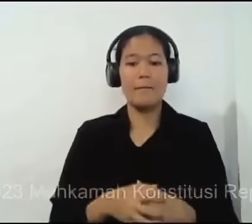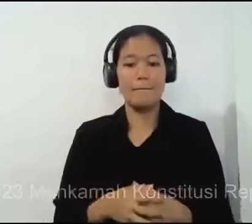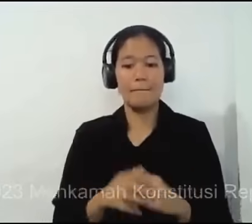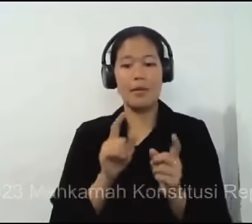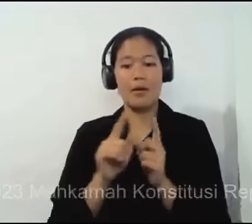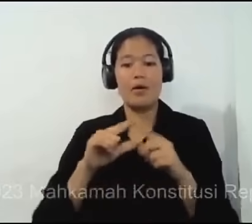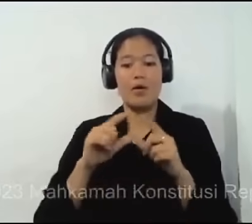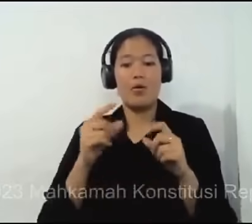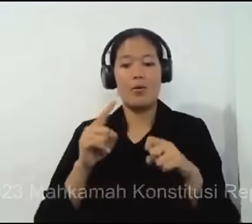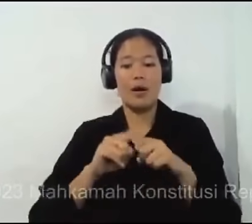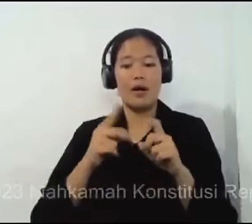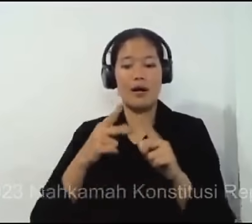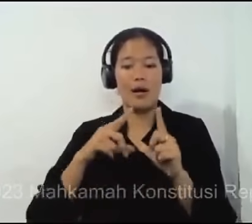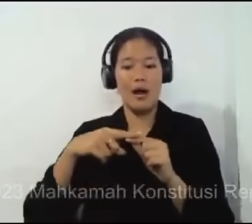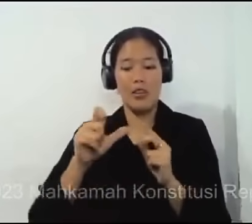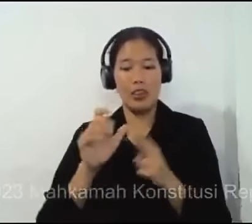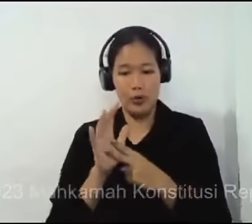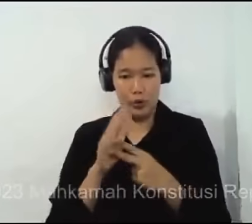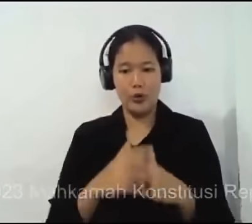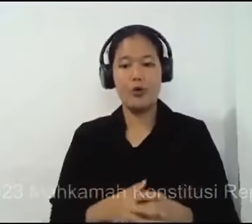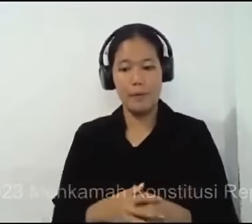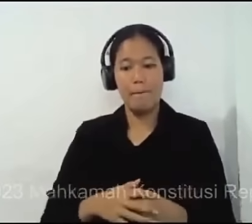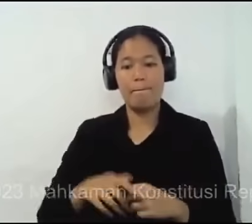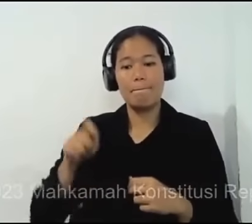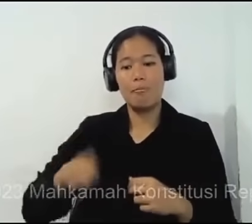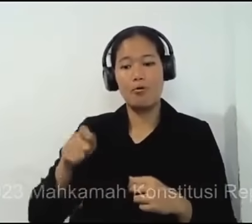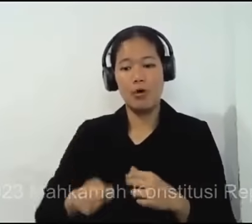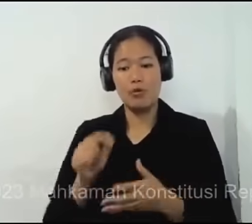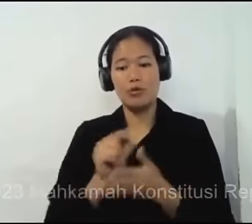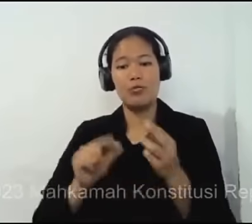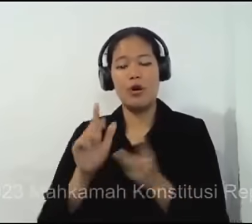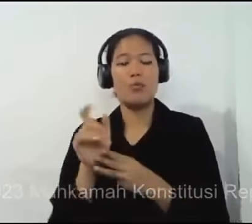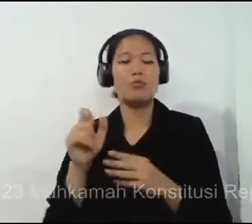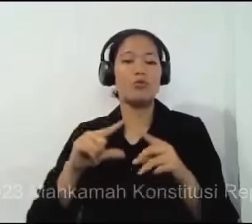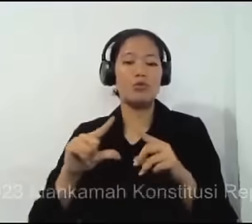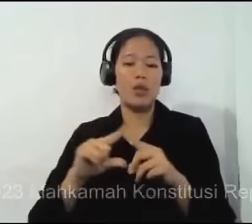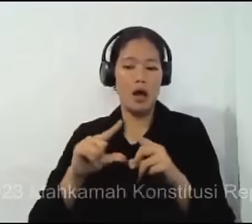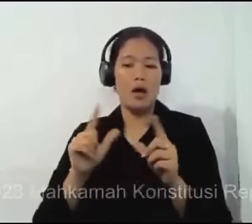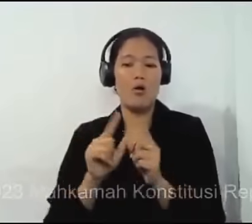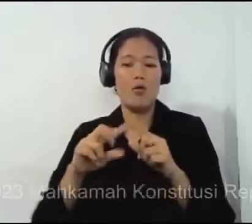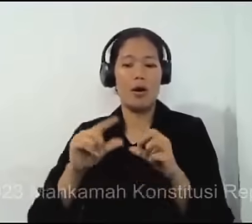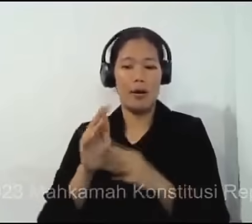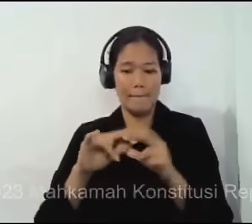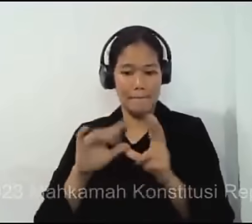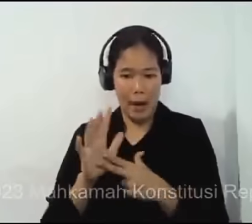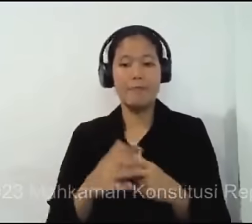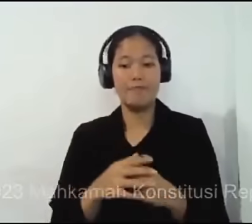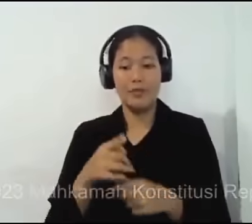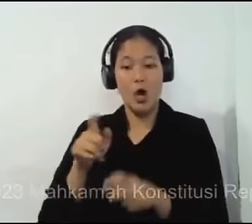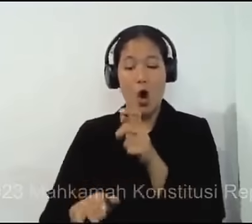warhatun najidah Fakultas Hukum Universitas Mulawarman dalam hal ini para pelapor